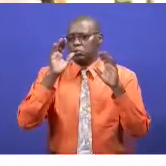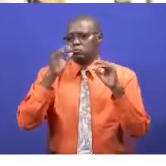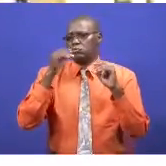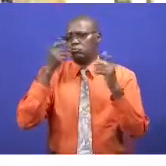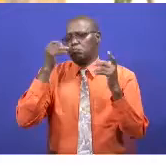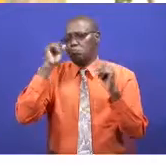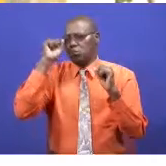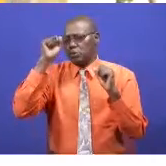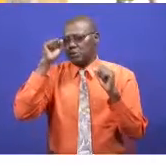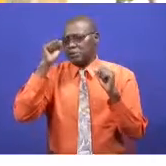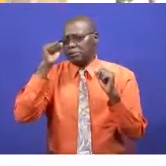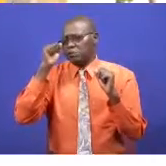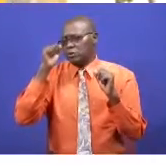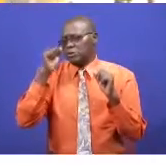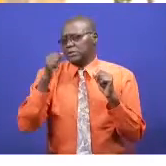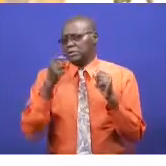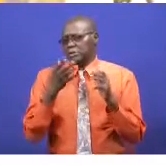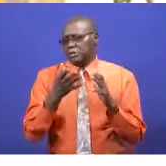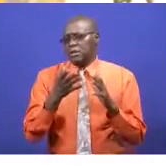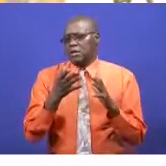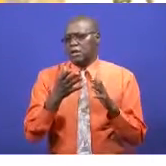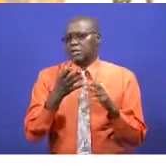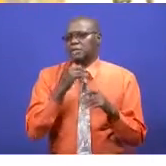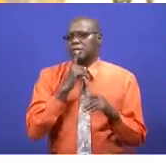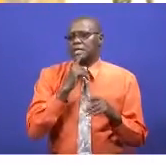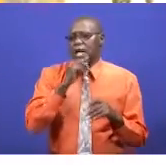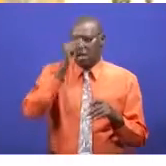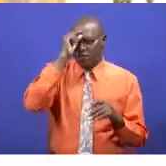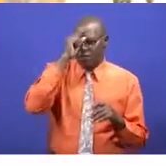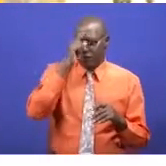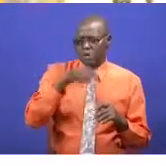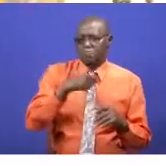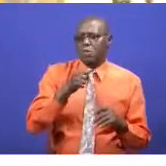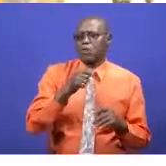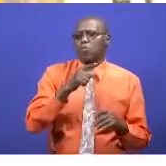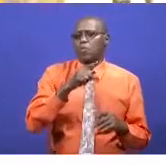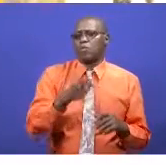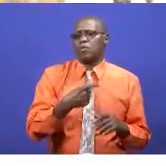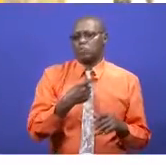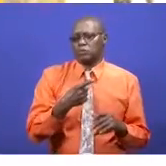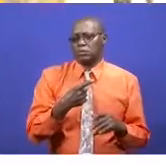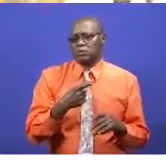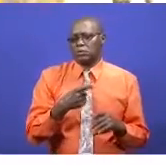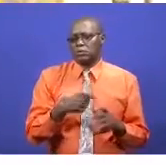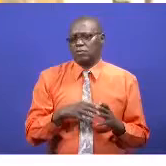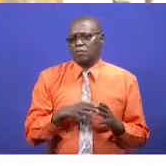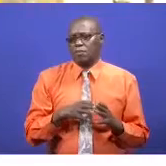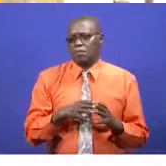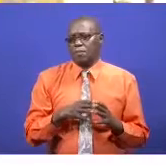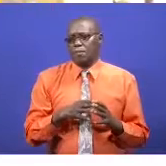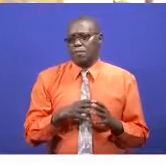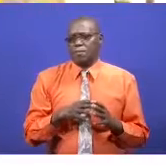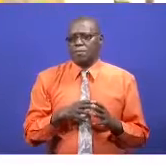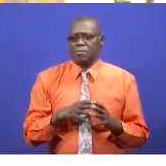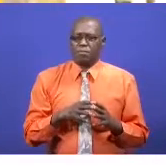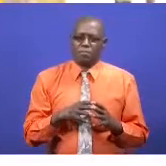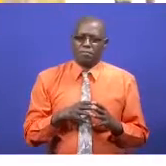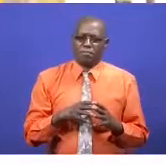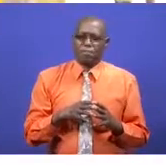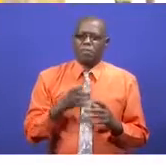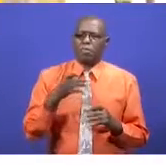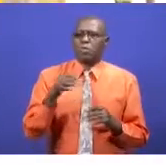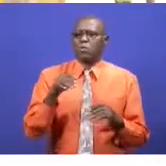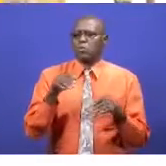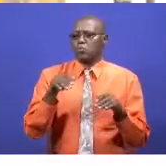ilipe sijui 1000. Manake unajua ni rahisi kukosoa kuliko kujenga. Wao wanaweza serikali